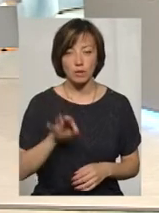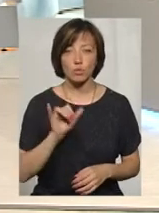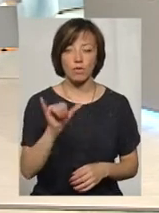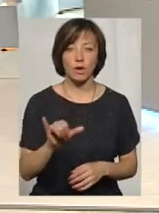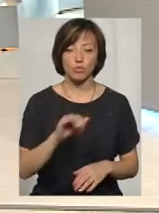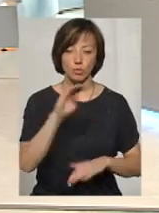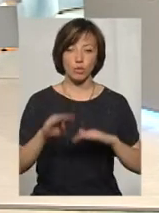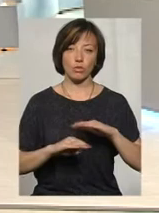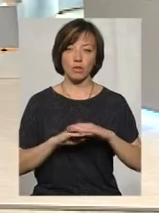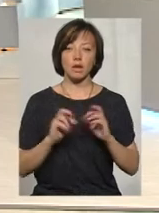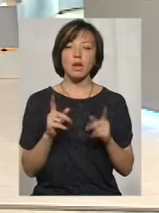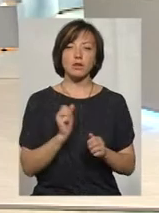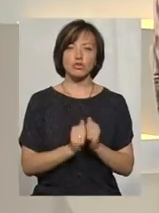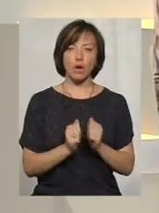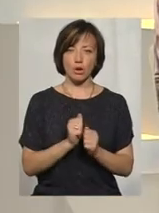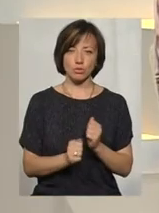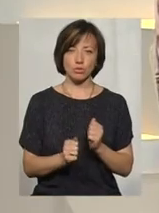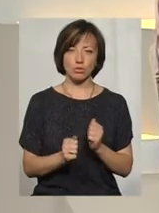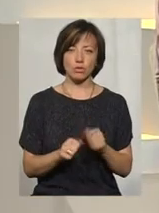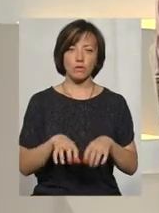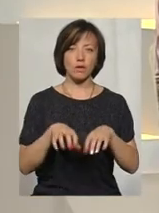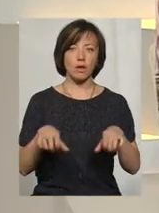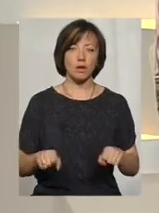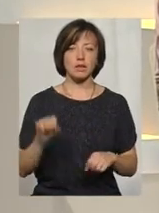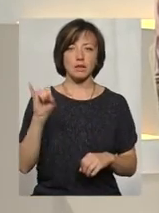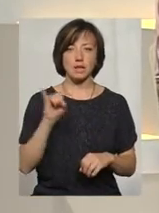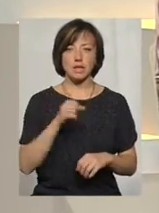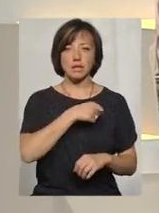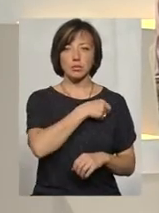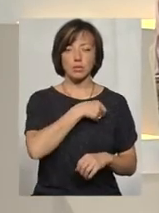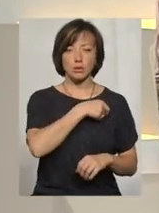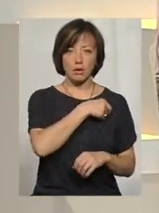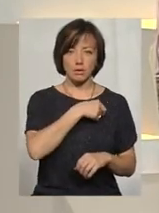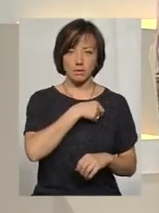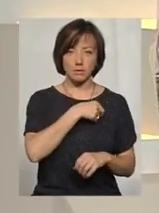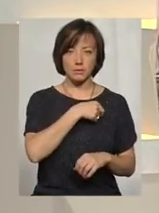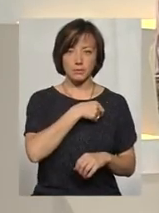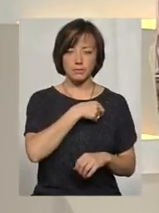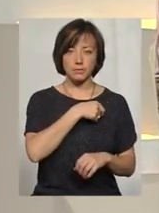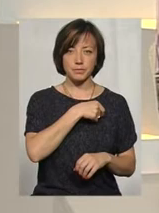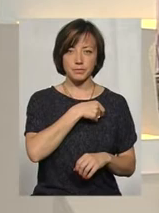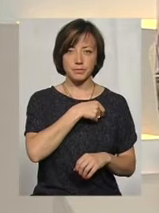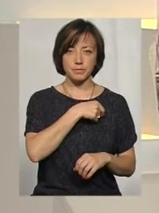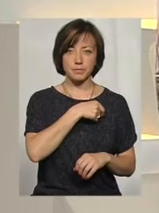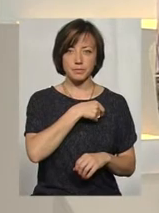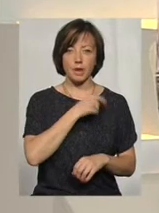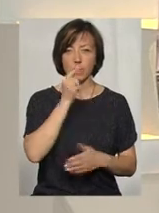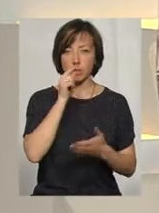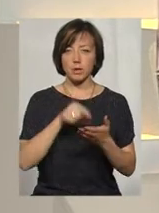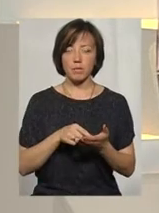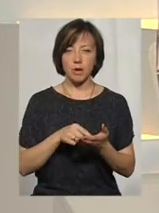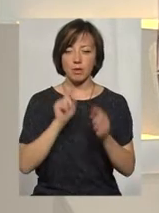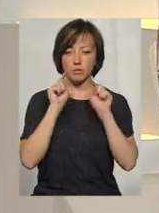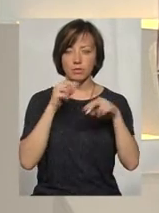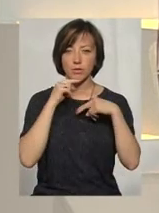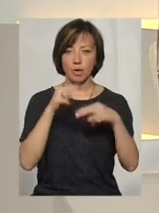вашому підпорядкуванні, як часто посадовці і депутати власне потрапляють в поле